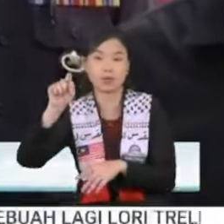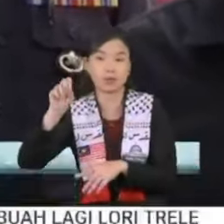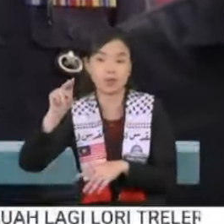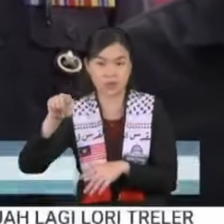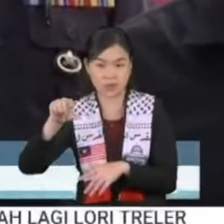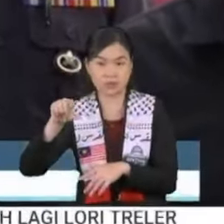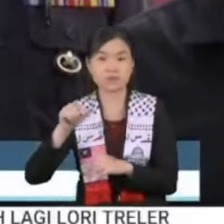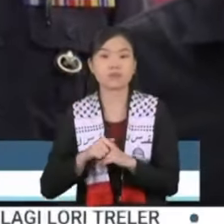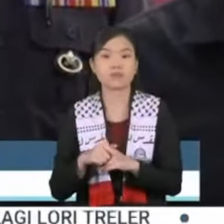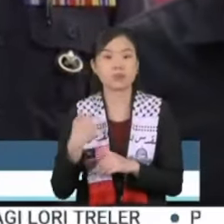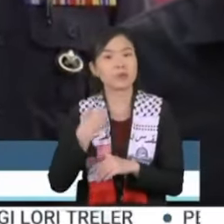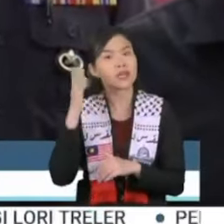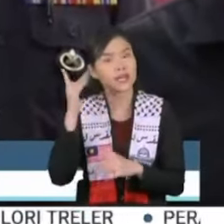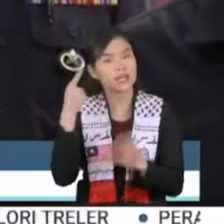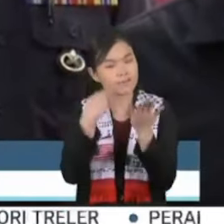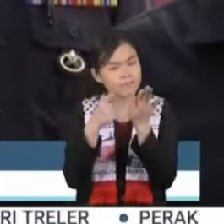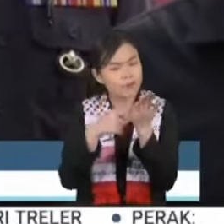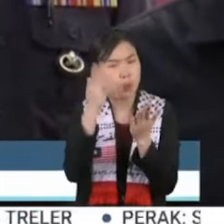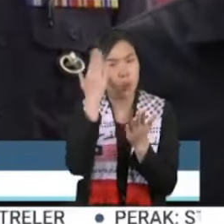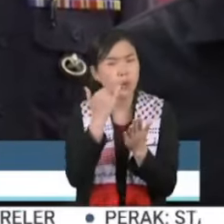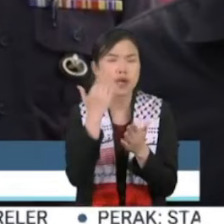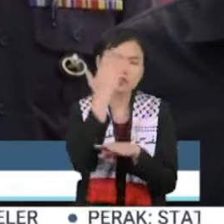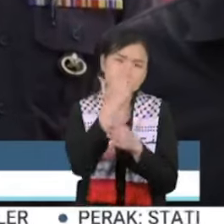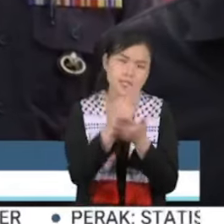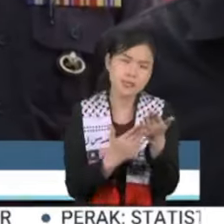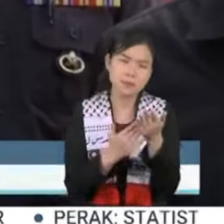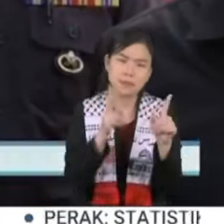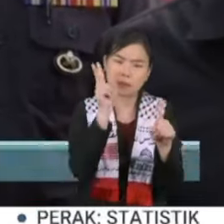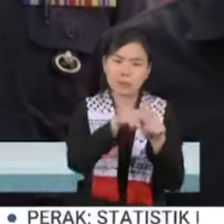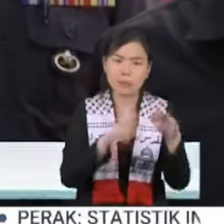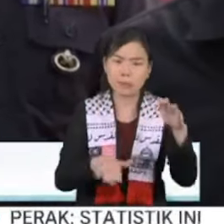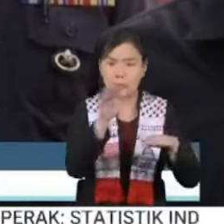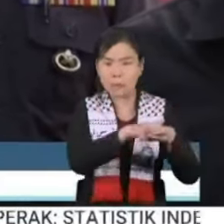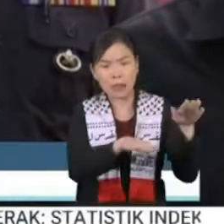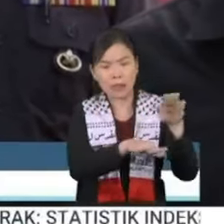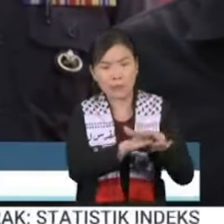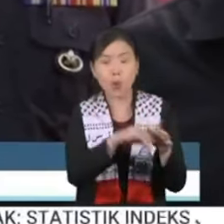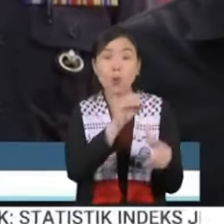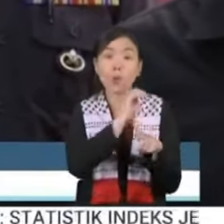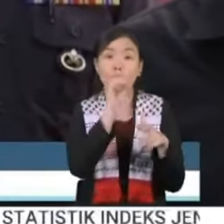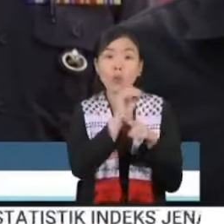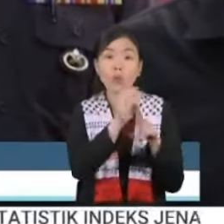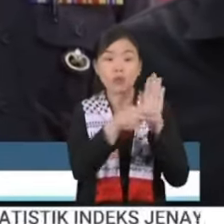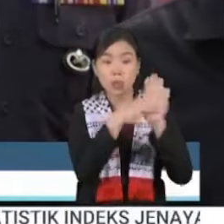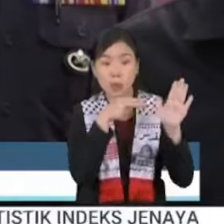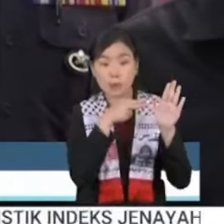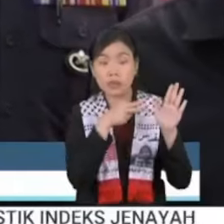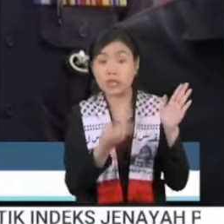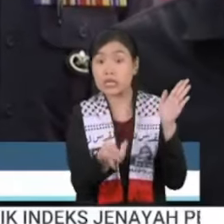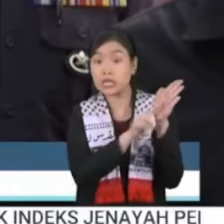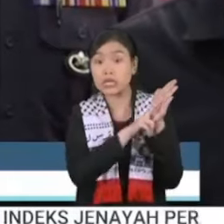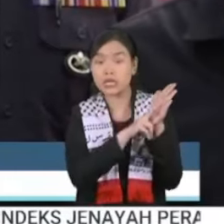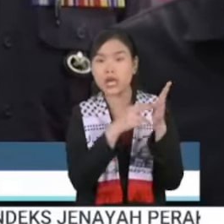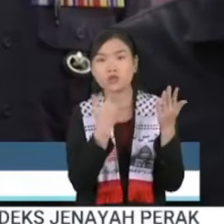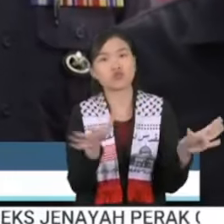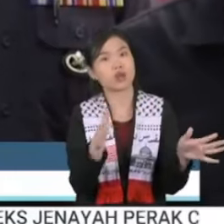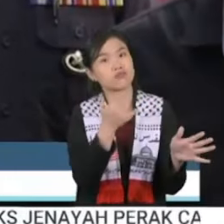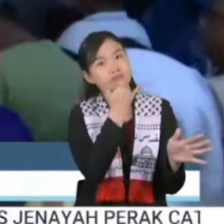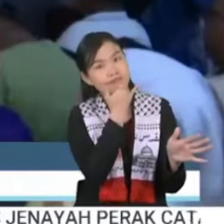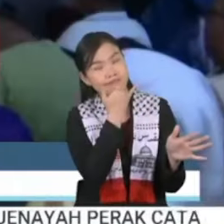membuat semakan kenapa ada sesetengah permohonan itu mungkin bertindih ataupun nombor pendaftaran kenderaan yang didaftar itu tersilap